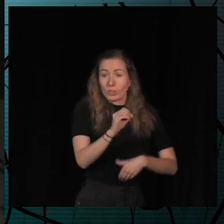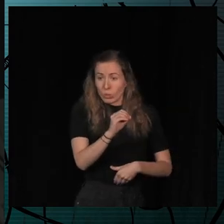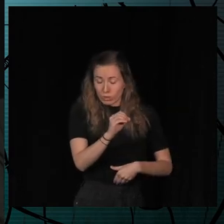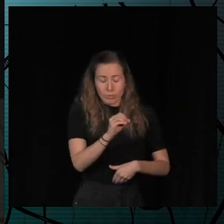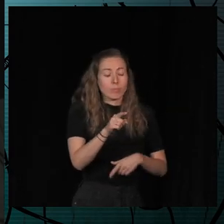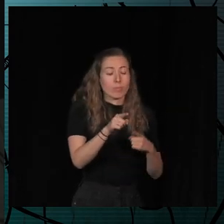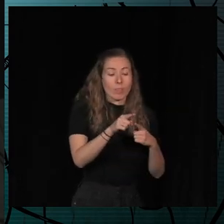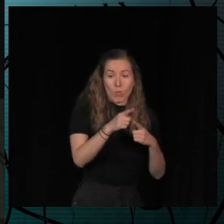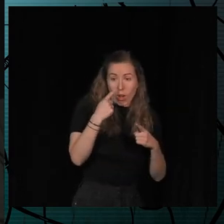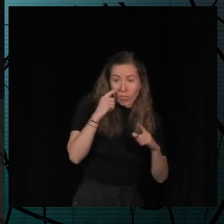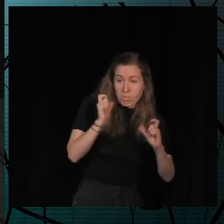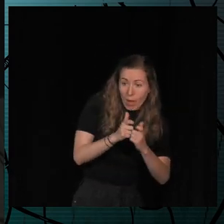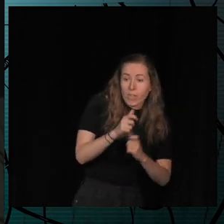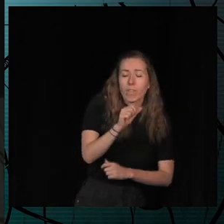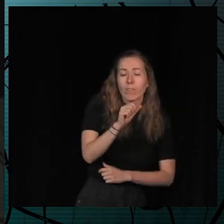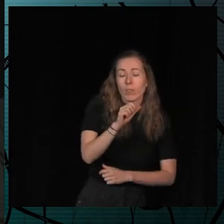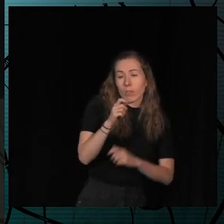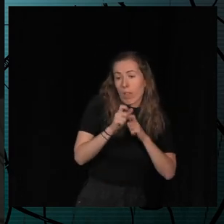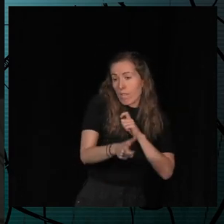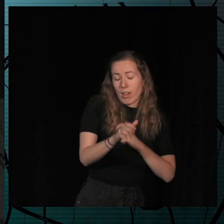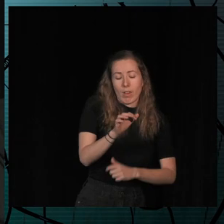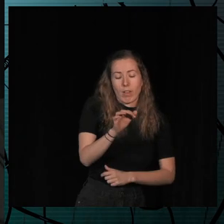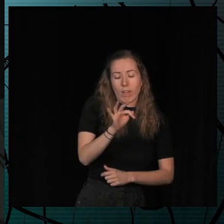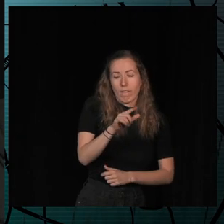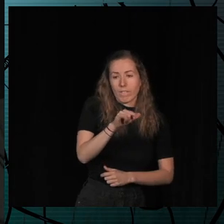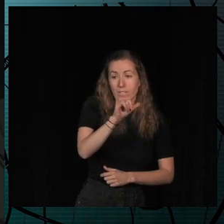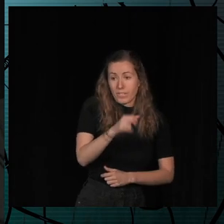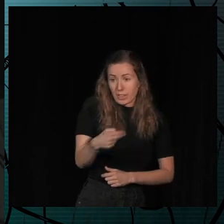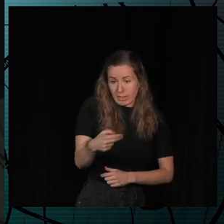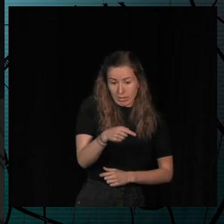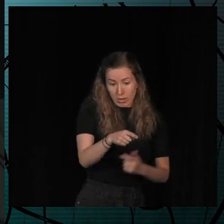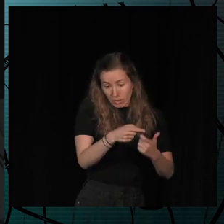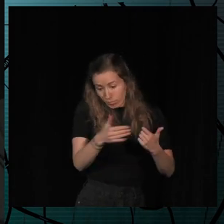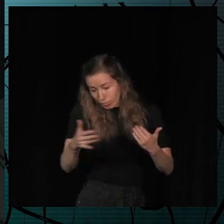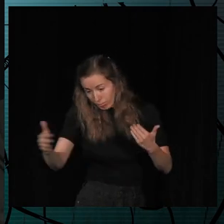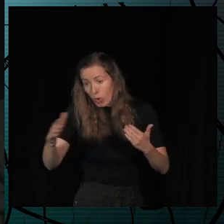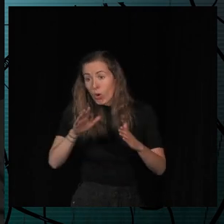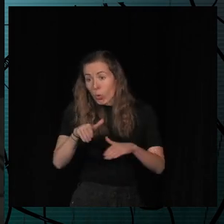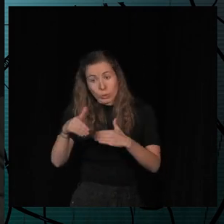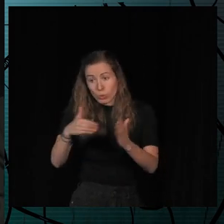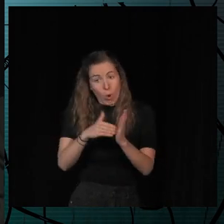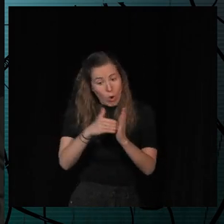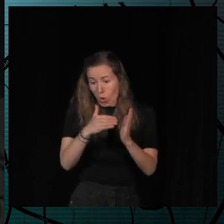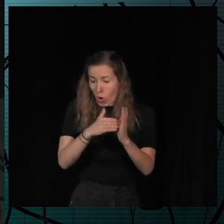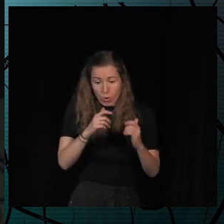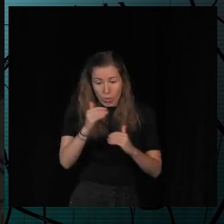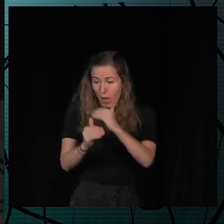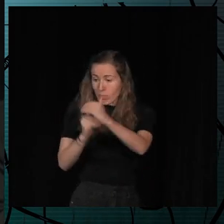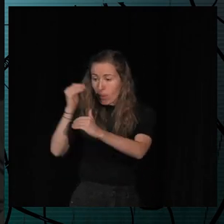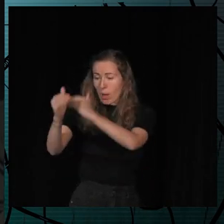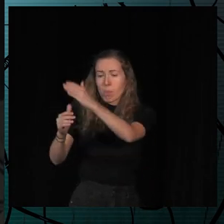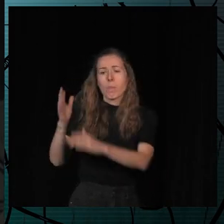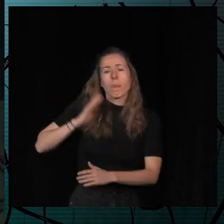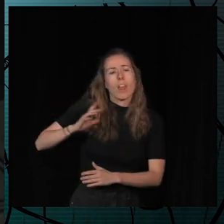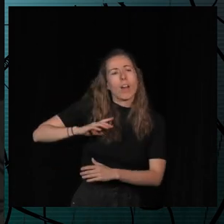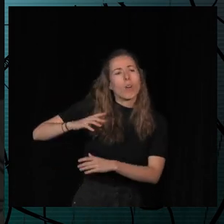découvert vers les années 60 à peu près cet effet euh mais il continue actuellement et on a longtemps eu une fake news